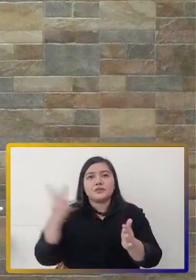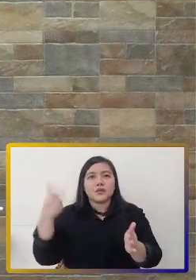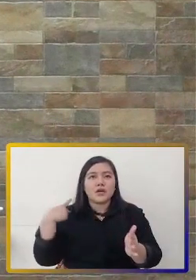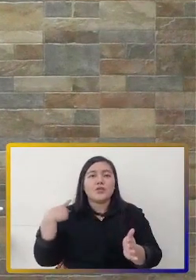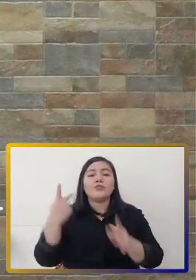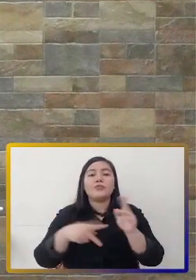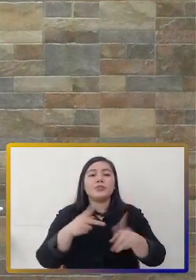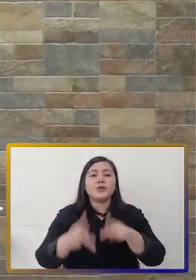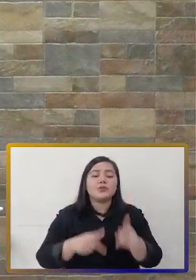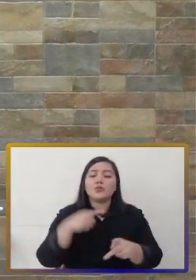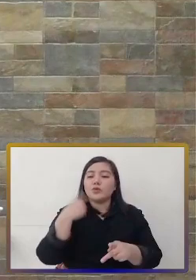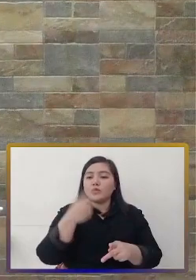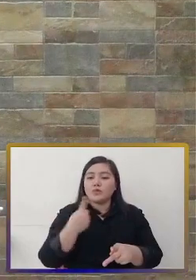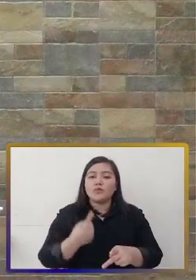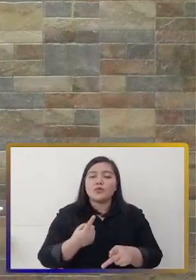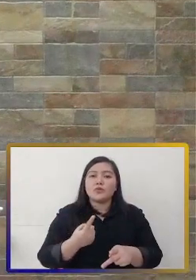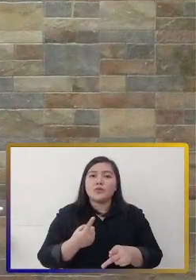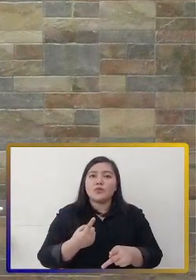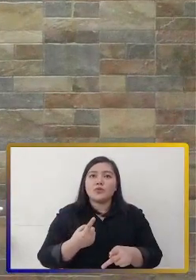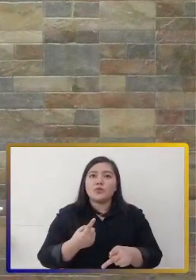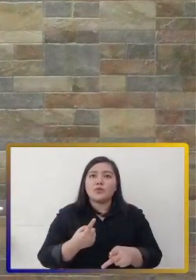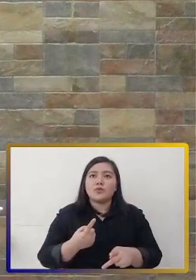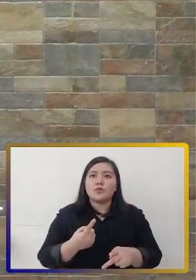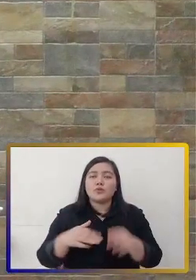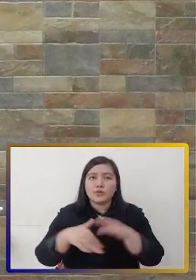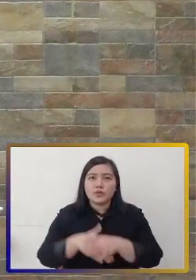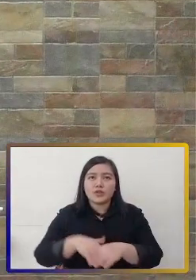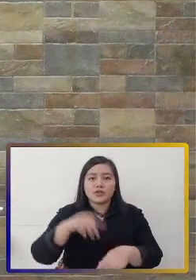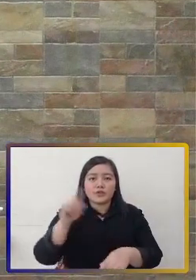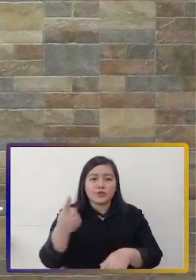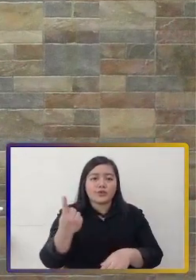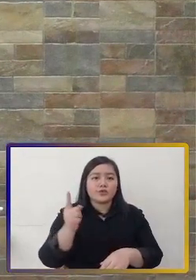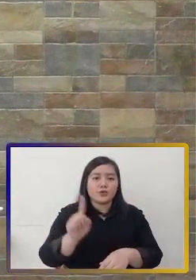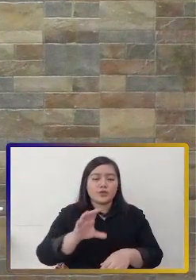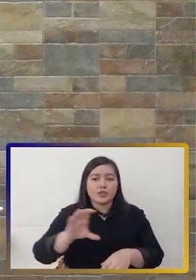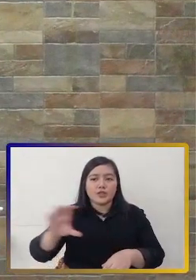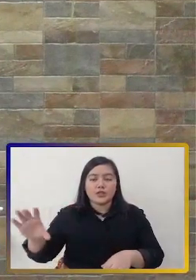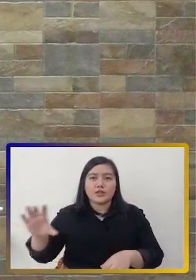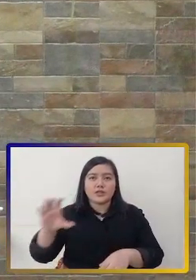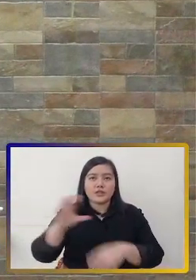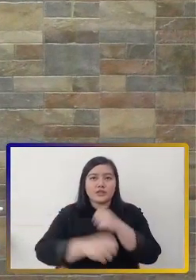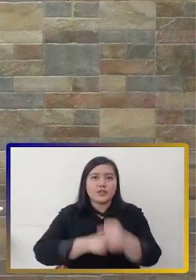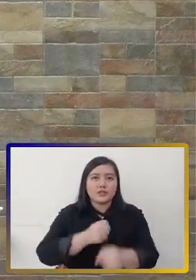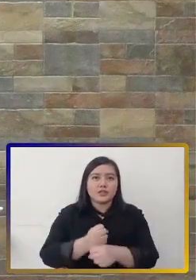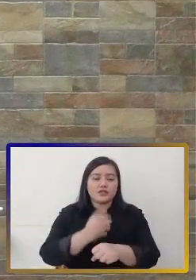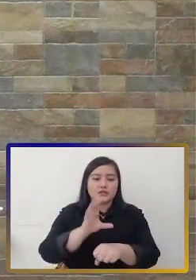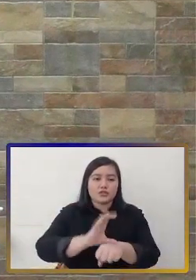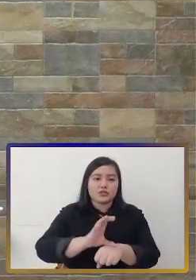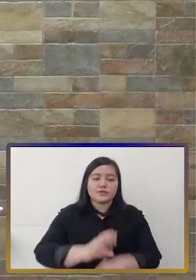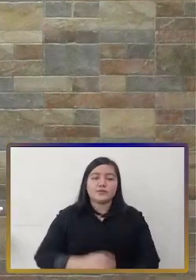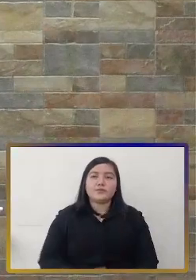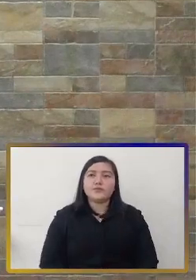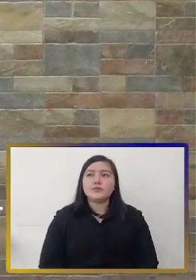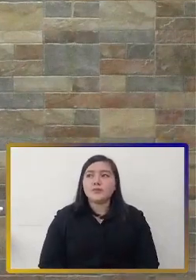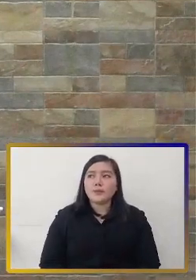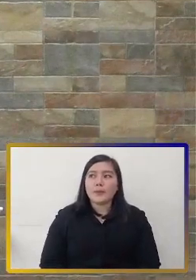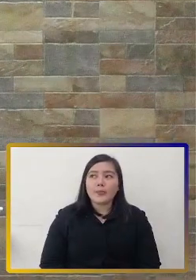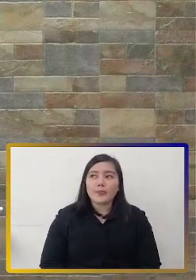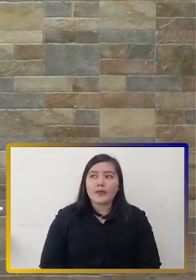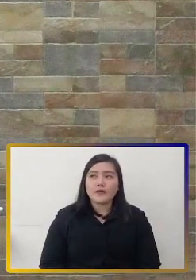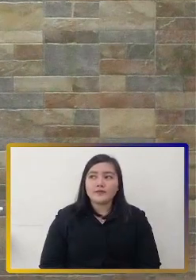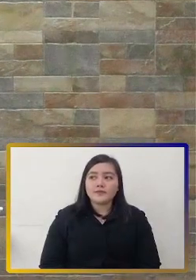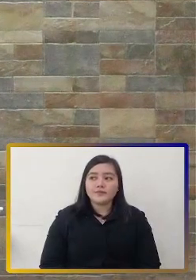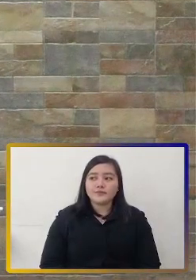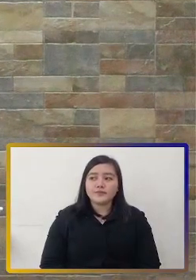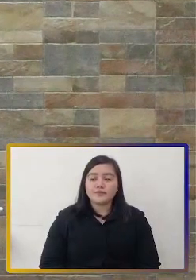century churches. Eto na po yung mga personalities of the first century churches na dapat po nating at least